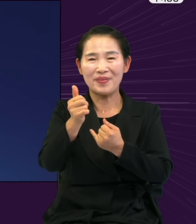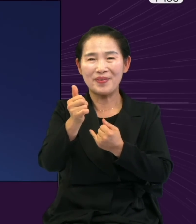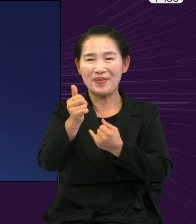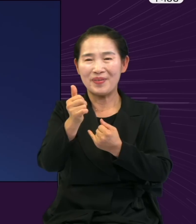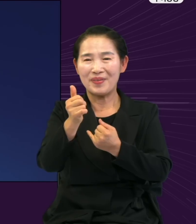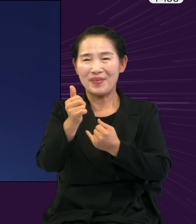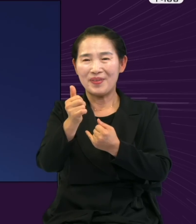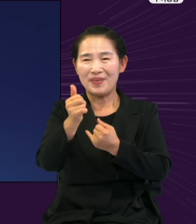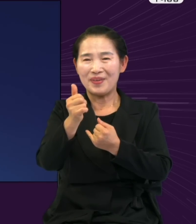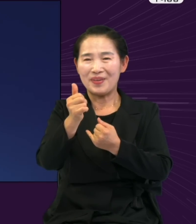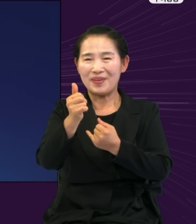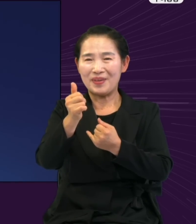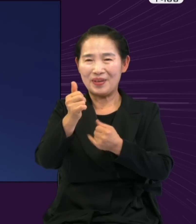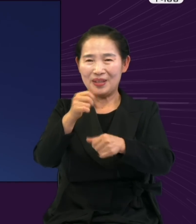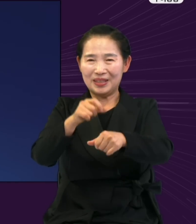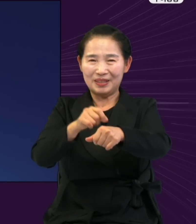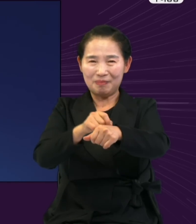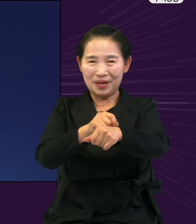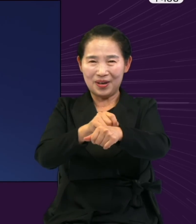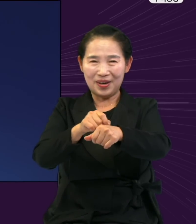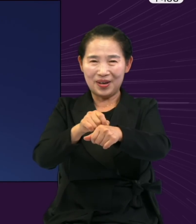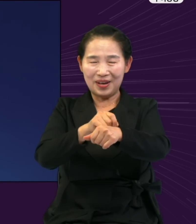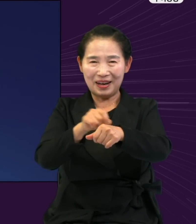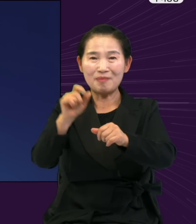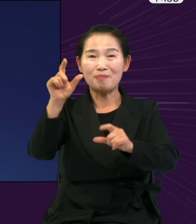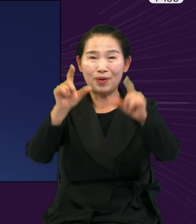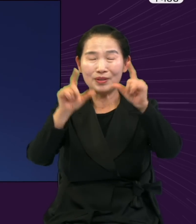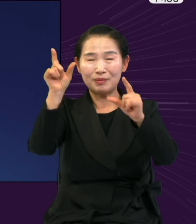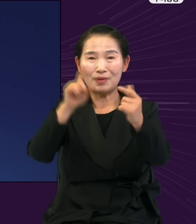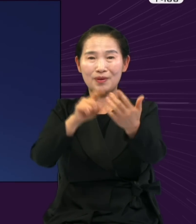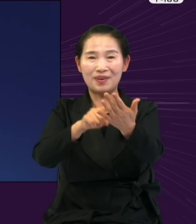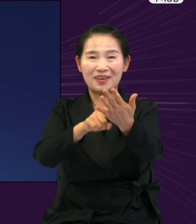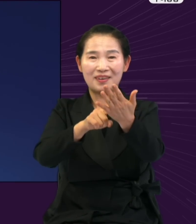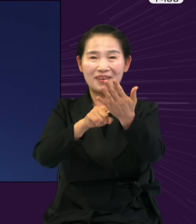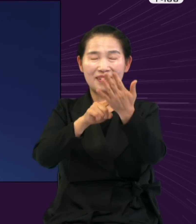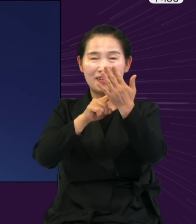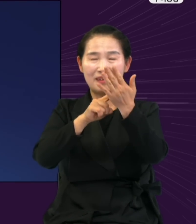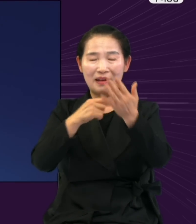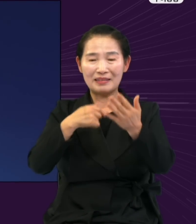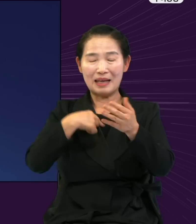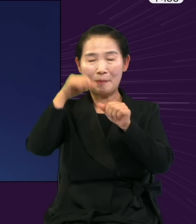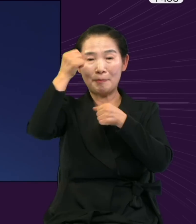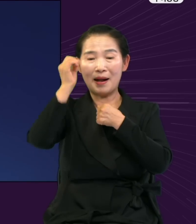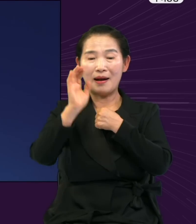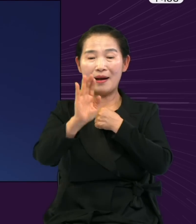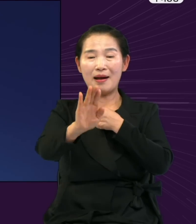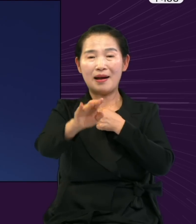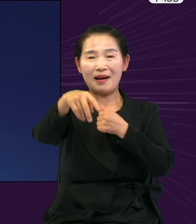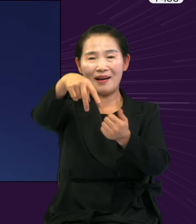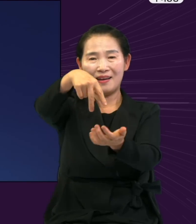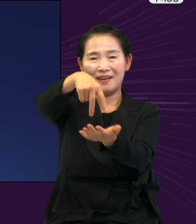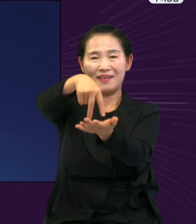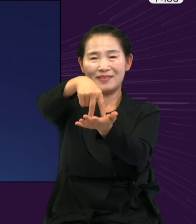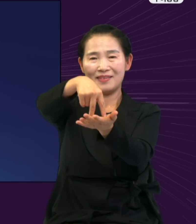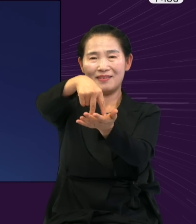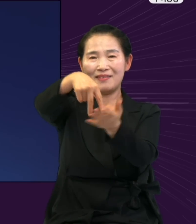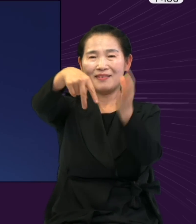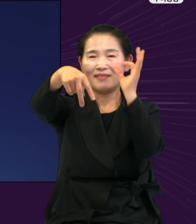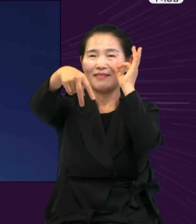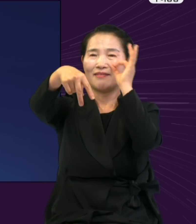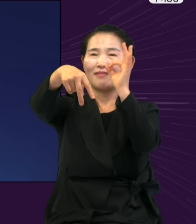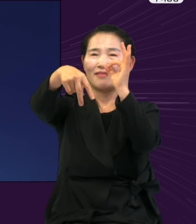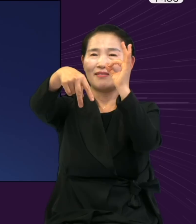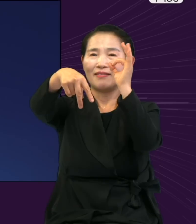이렇게 약간 이렇게 이러고서요. 그 모습으로 제 발치 앞에 와 있더라고요. 제가 정신을 잃으면서 그의